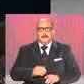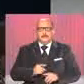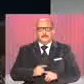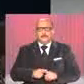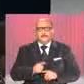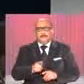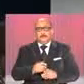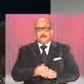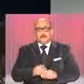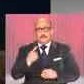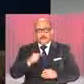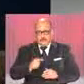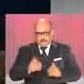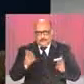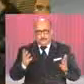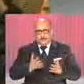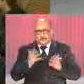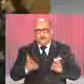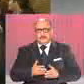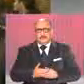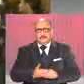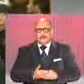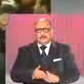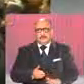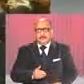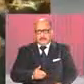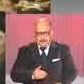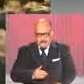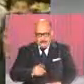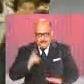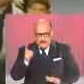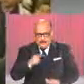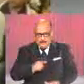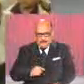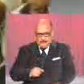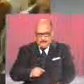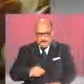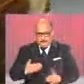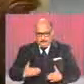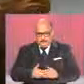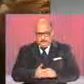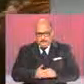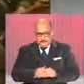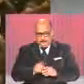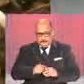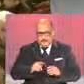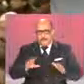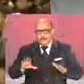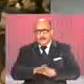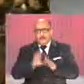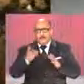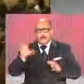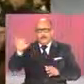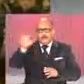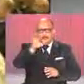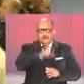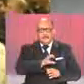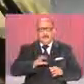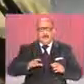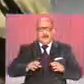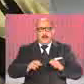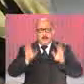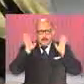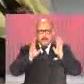ومسابقات وطنية للمدائح والأذكار التي تتغنى بشمائل النبي الأكرم. في هذه المناسبة أيضا تتزين الجوامع